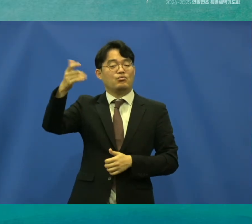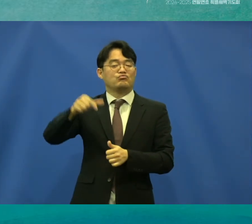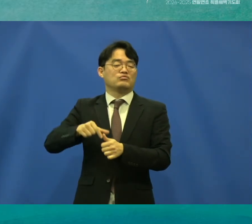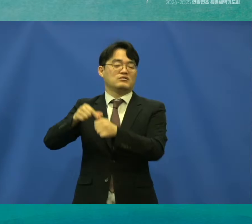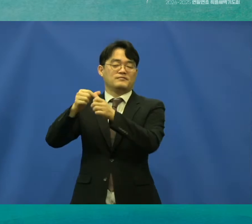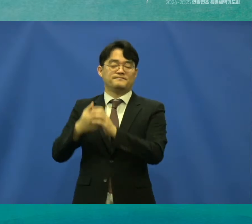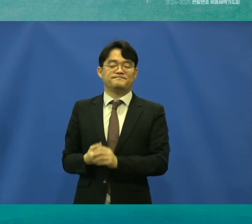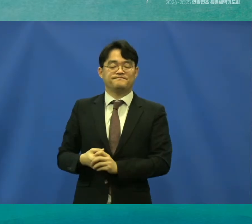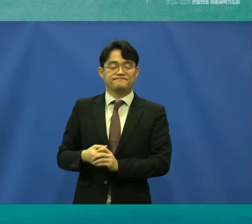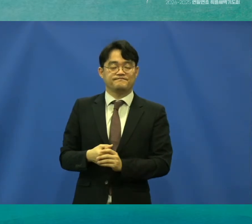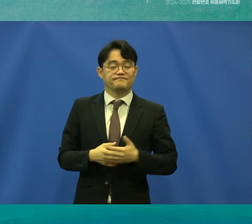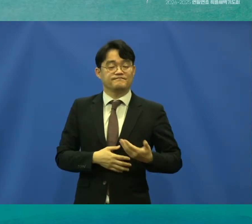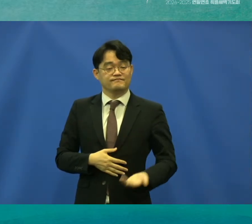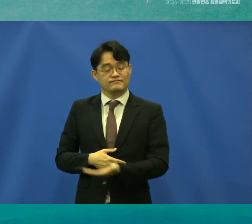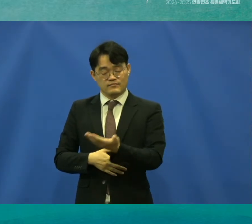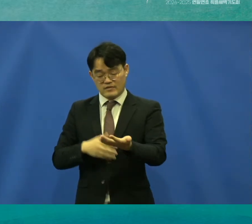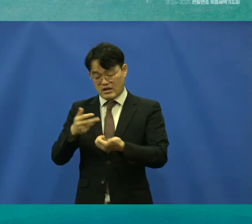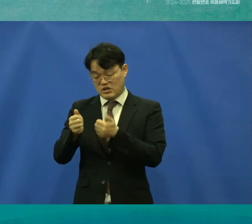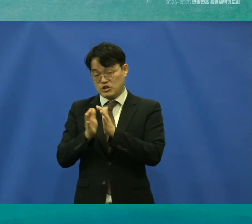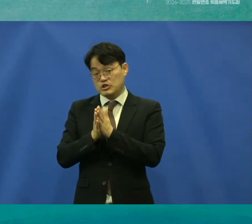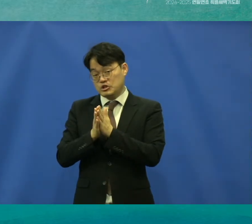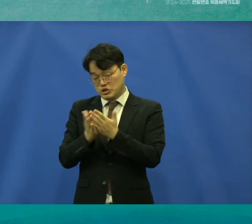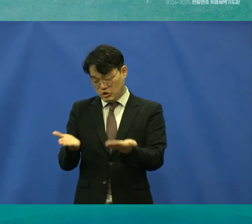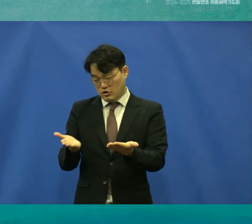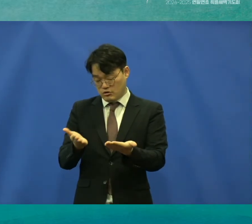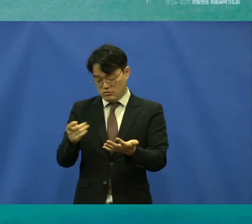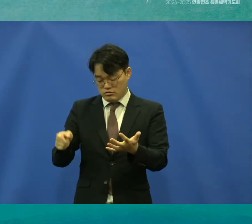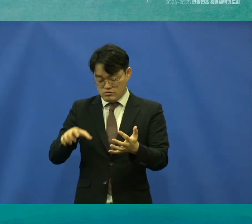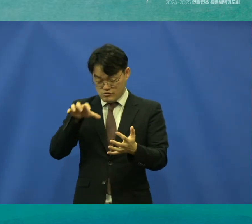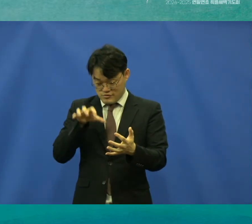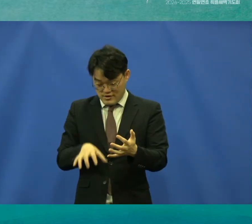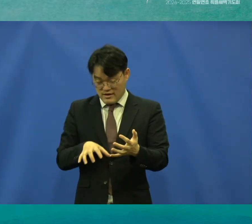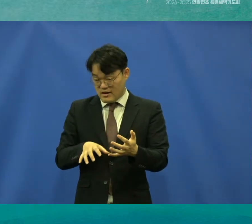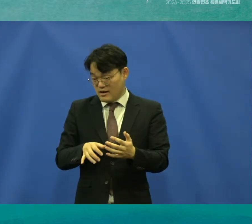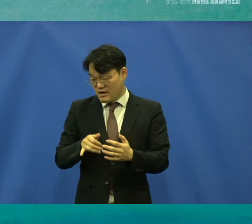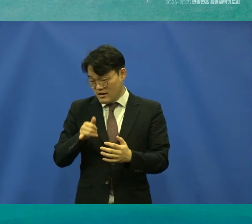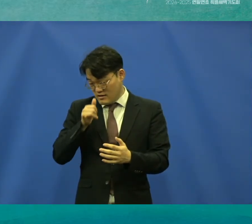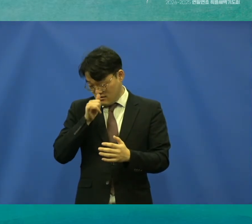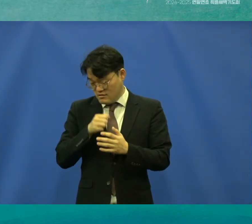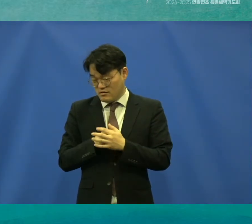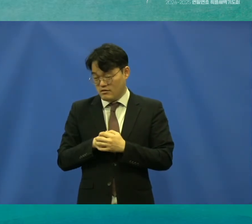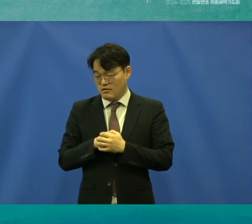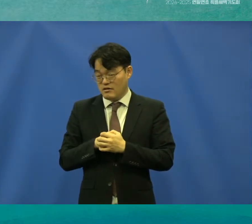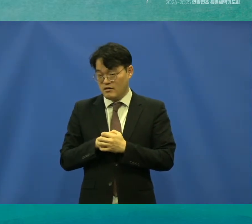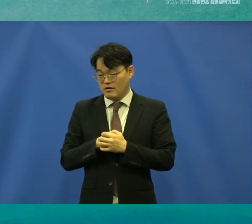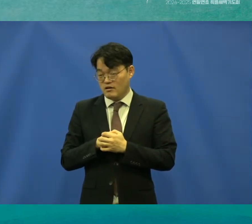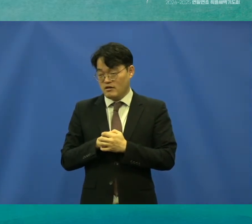여러분, 성경 속에 선명하게 그려져 있는 지상의 대명령, 잃어버린 한 영혼에 대한 관심,